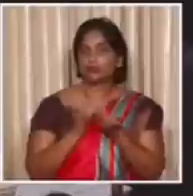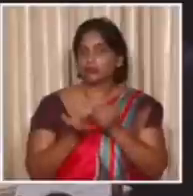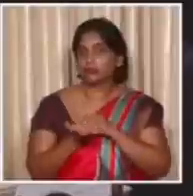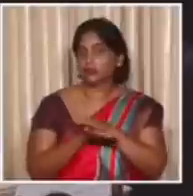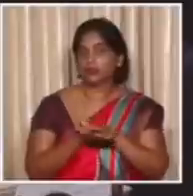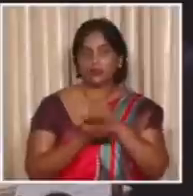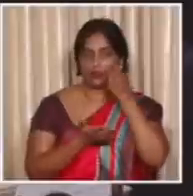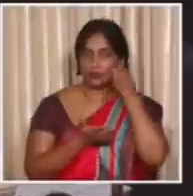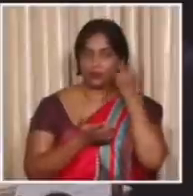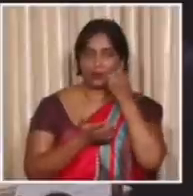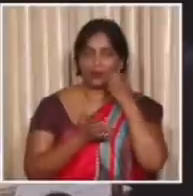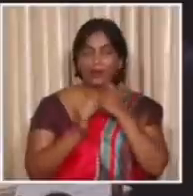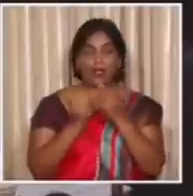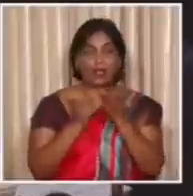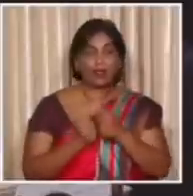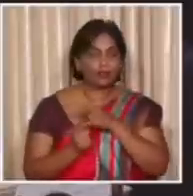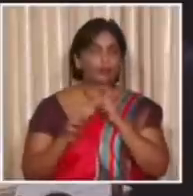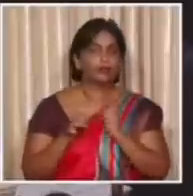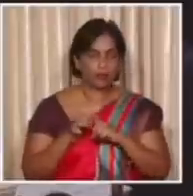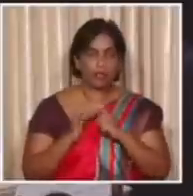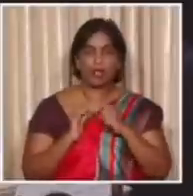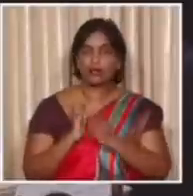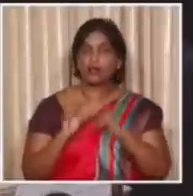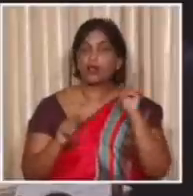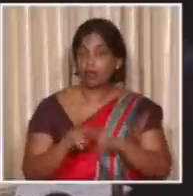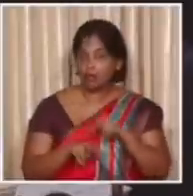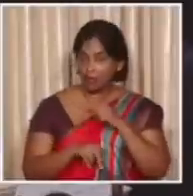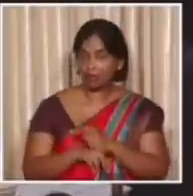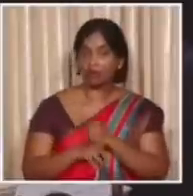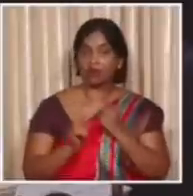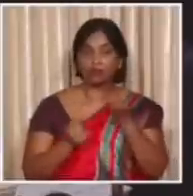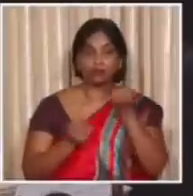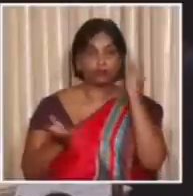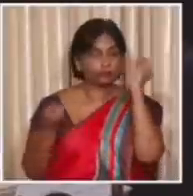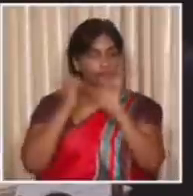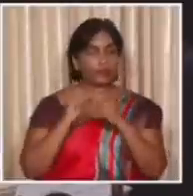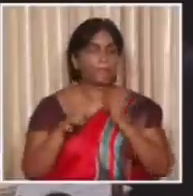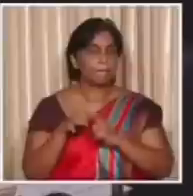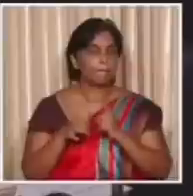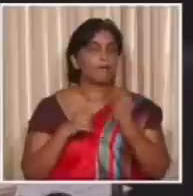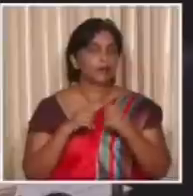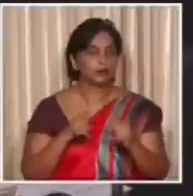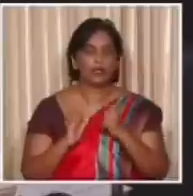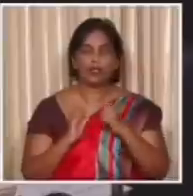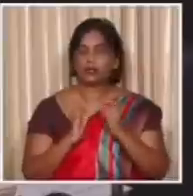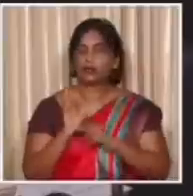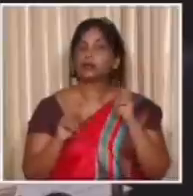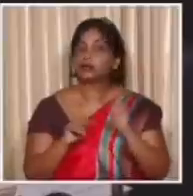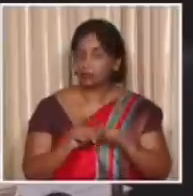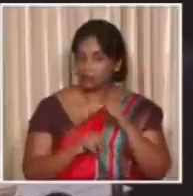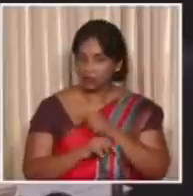වෙයි account එකේ ප්‍රශ්නයක් මේක ජාත්‍යන්තර මූල්‍ය අරමුදලට ගිනුම් කරන්නේ ප්‍රශ්නයක් විතරයි මේක ජාත්‍යන්තර මූල්‍ය